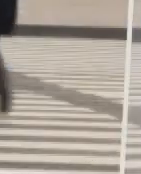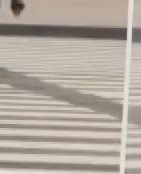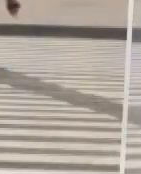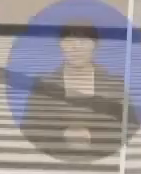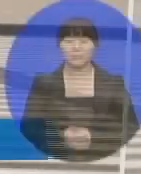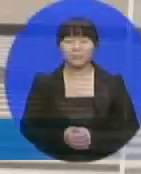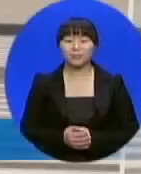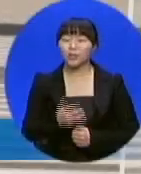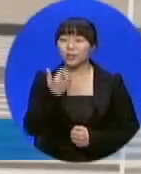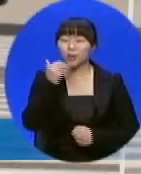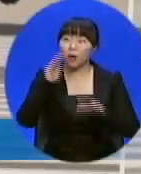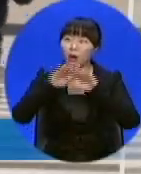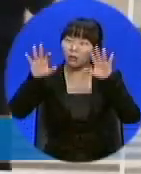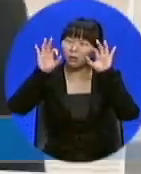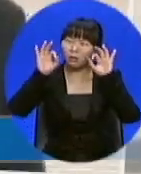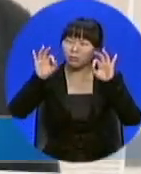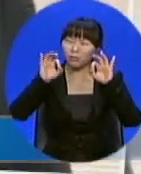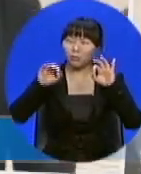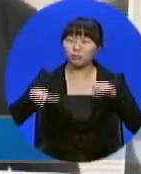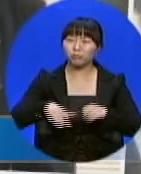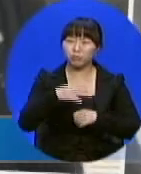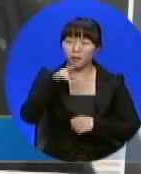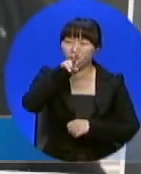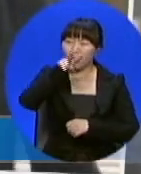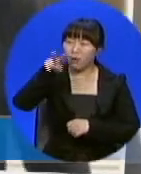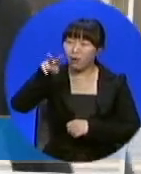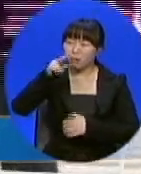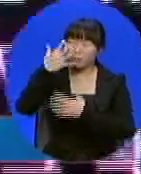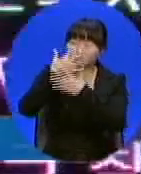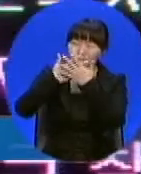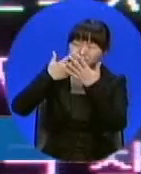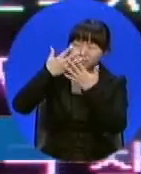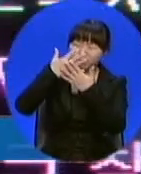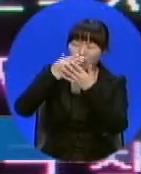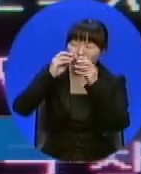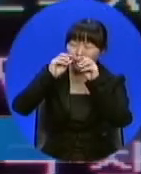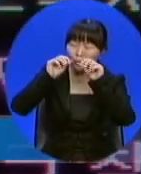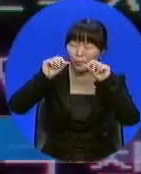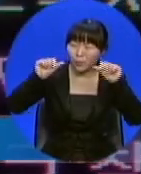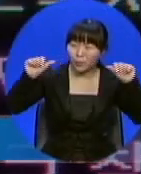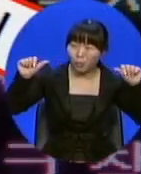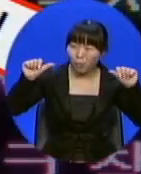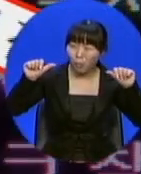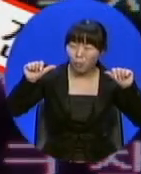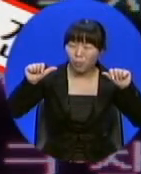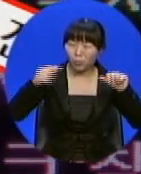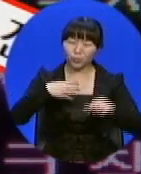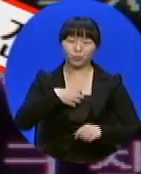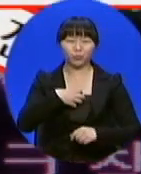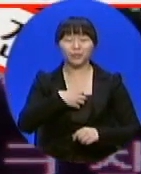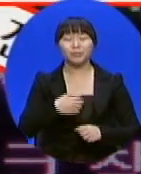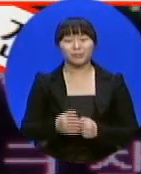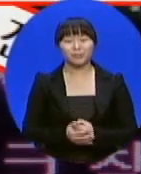서울의 하늘은 요즘 우리의 시야를 방해하는 뿌옇고 탁한 미세먼지의 습격을 받고 있다.